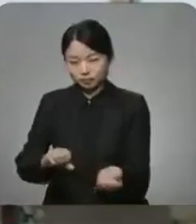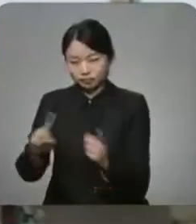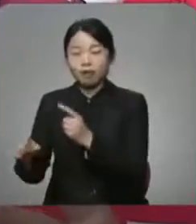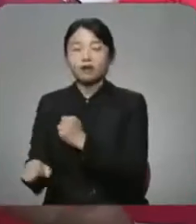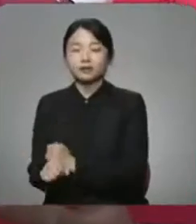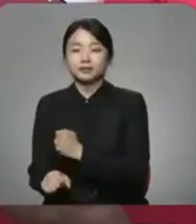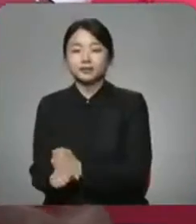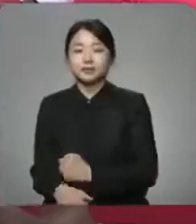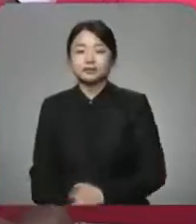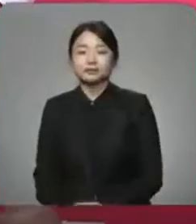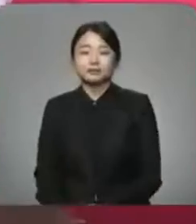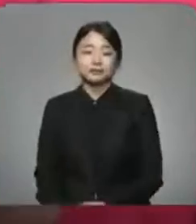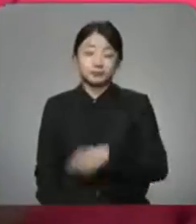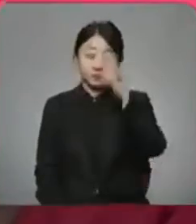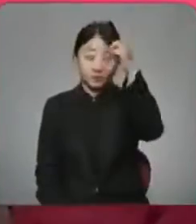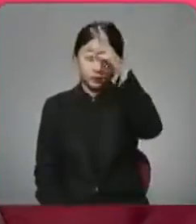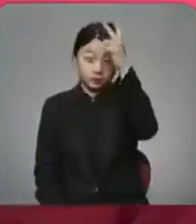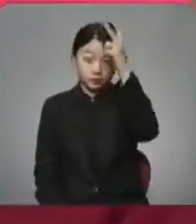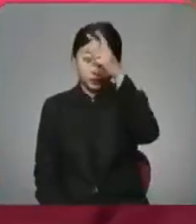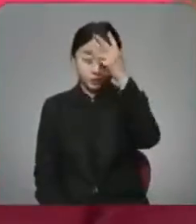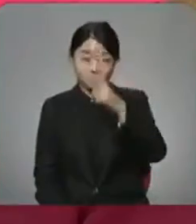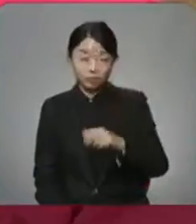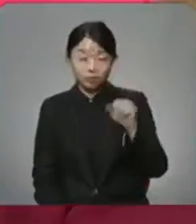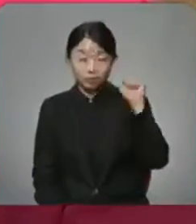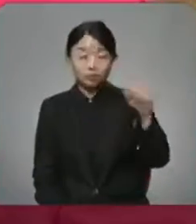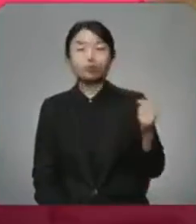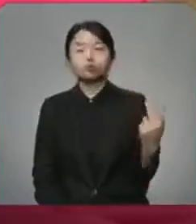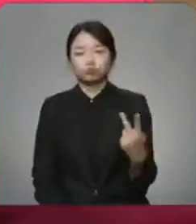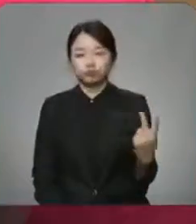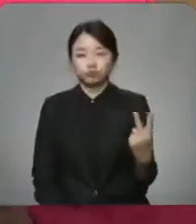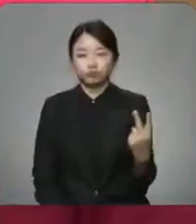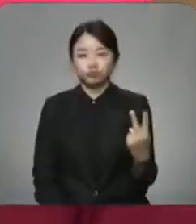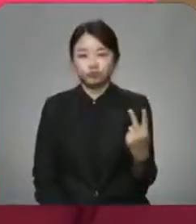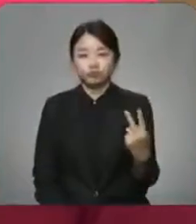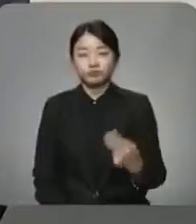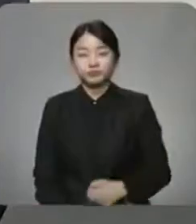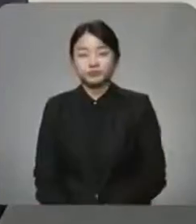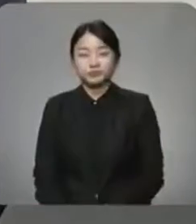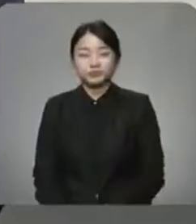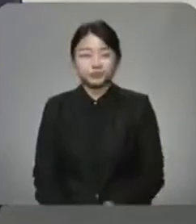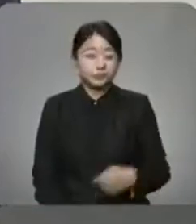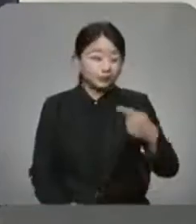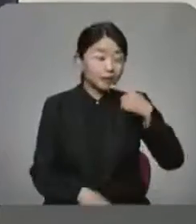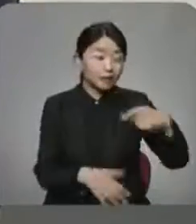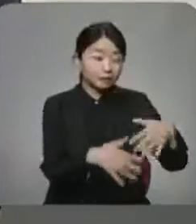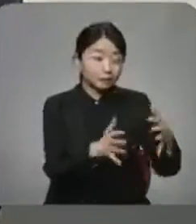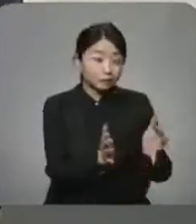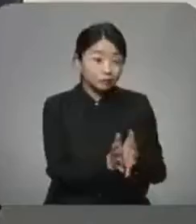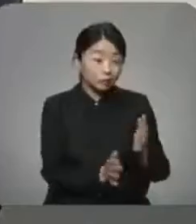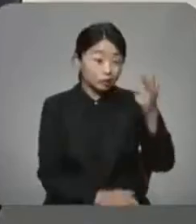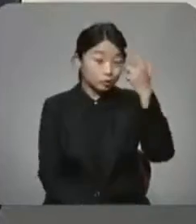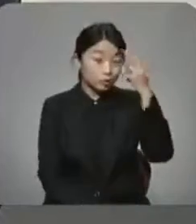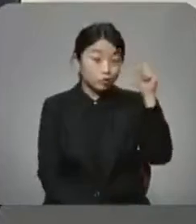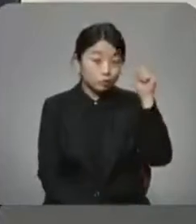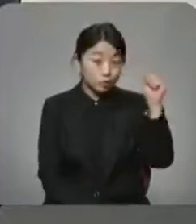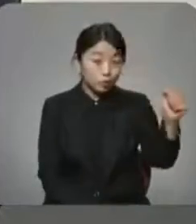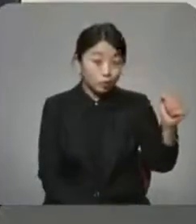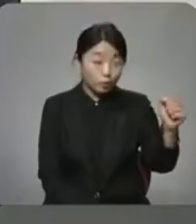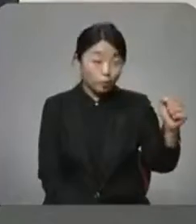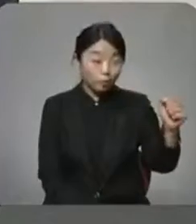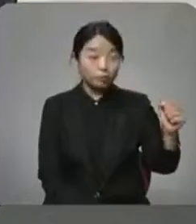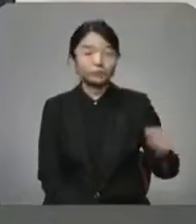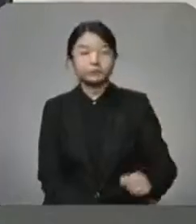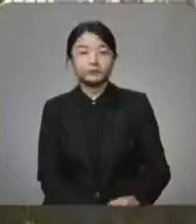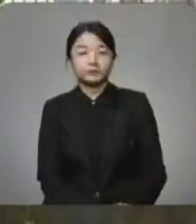내겠습니다 정선군 수 선거도 여야 후보의 채란 공방이 벌어지고 있습니다 더불어 민주당 최 승 전 후보는 의장과